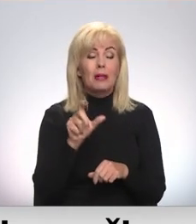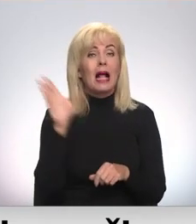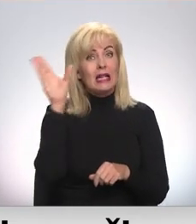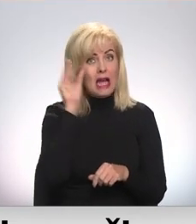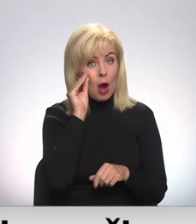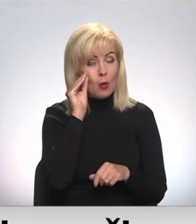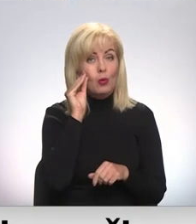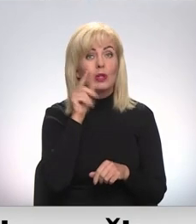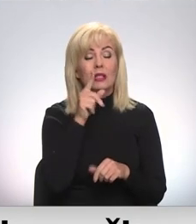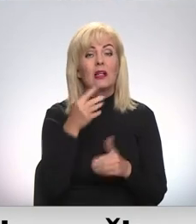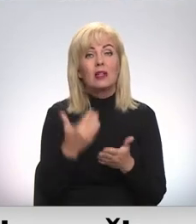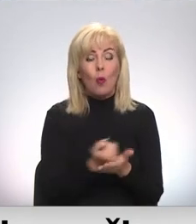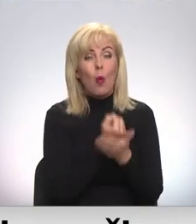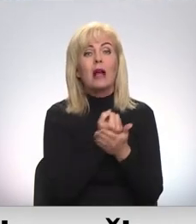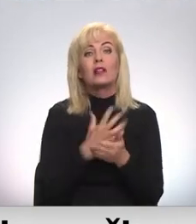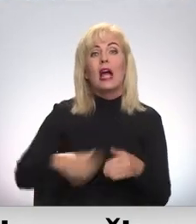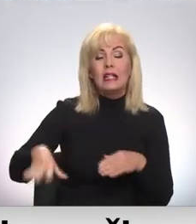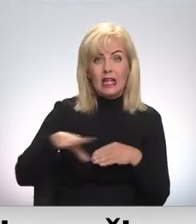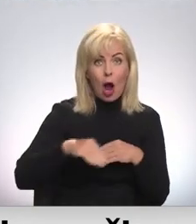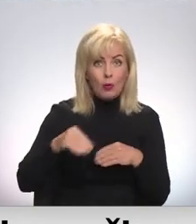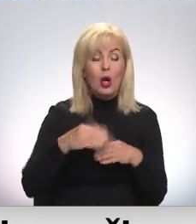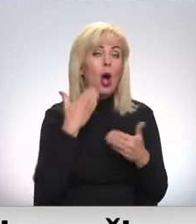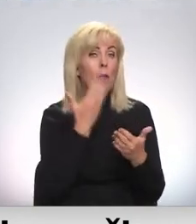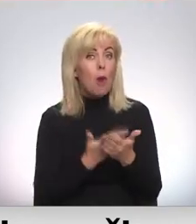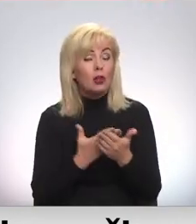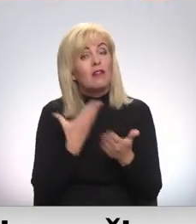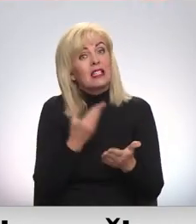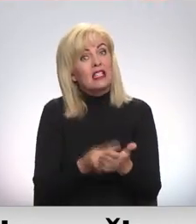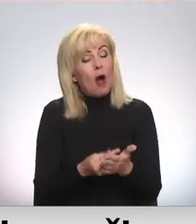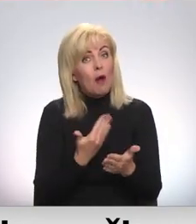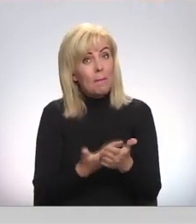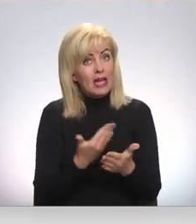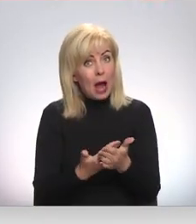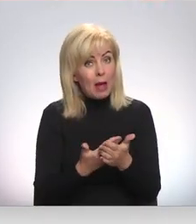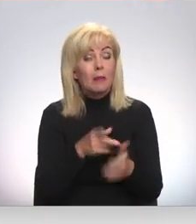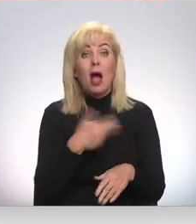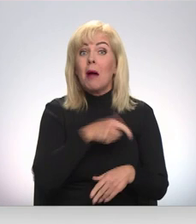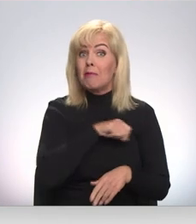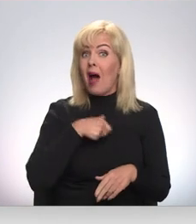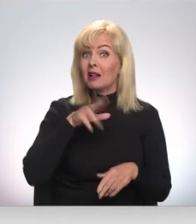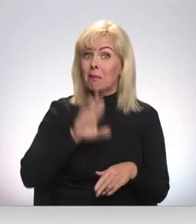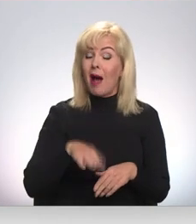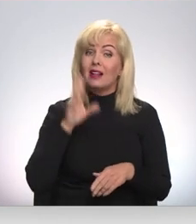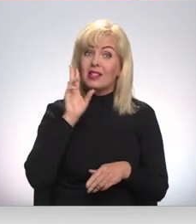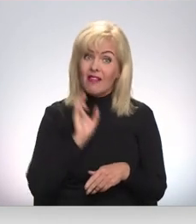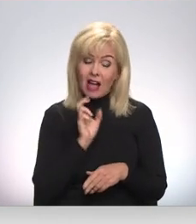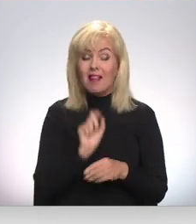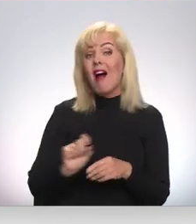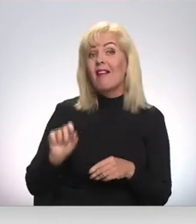vēl vienu ģimeni un ar savu piemēru cer motivēt arī citus. Bet ja tad jau tu palīdz vecoks, tad jau ir vairāk to